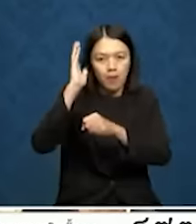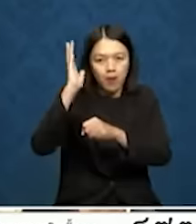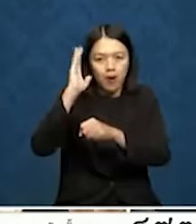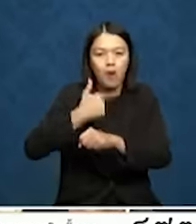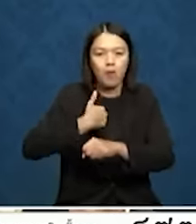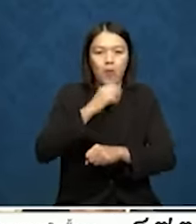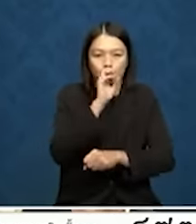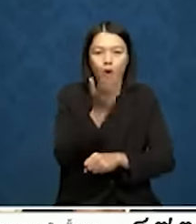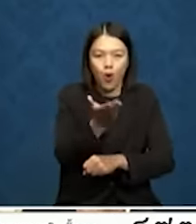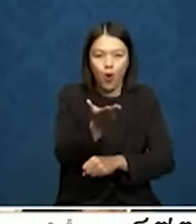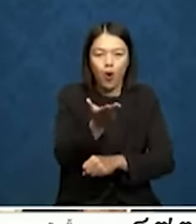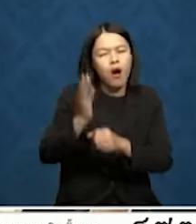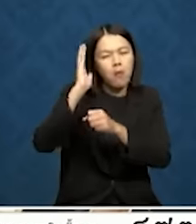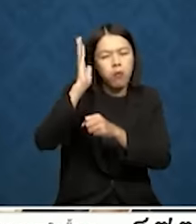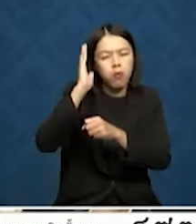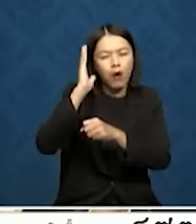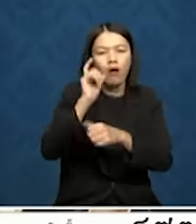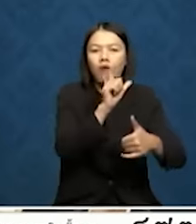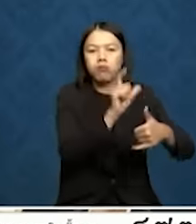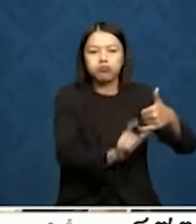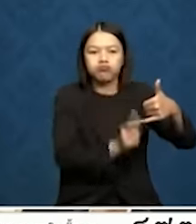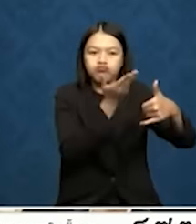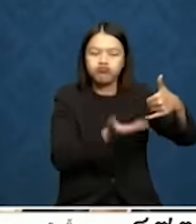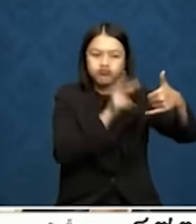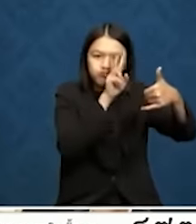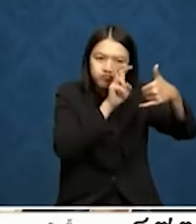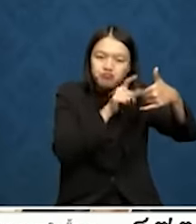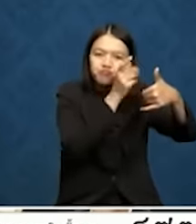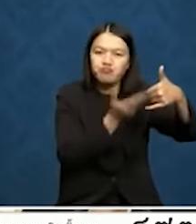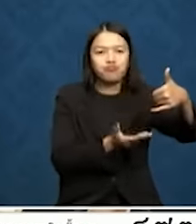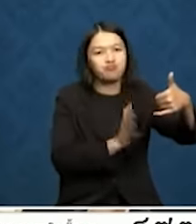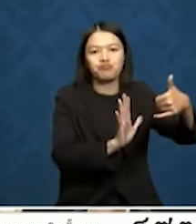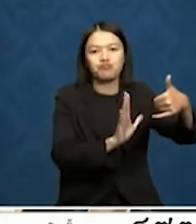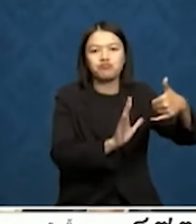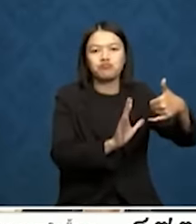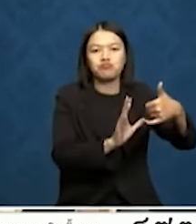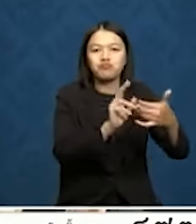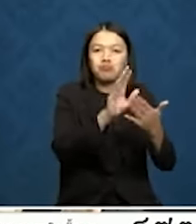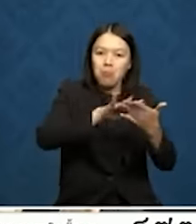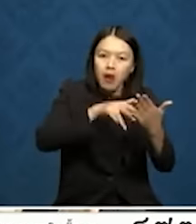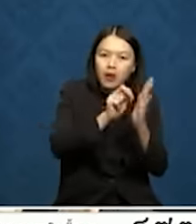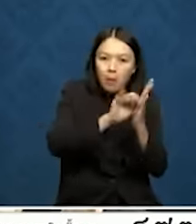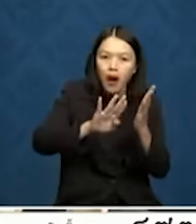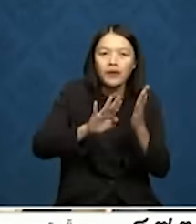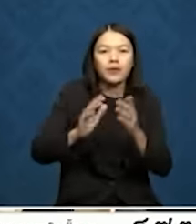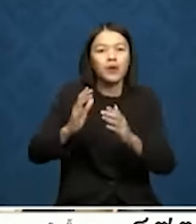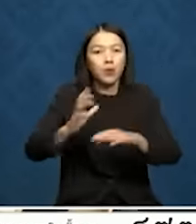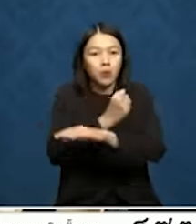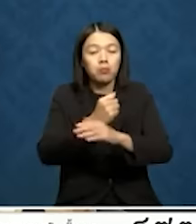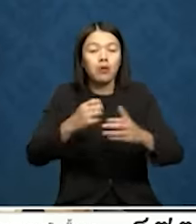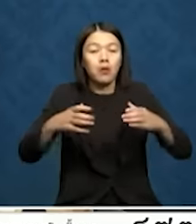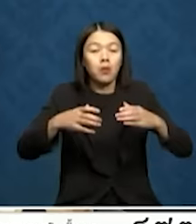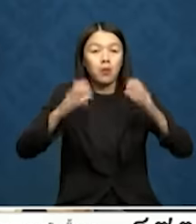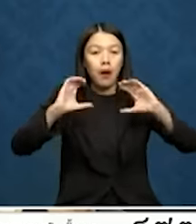วันนี้เราจะไม่อภิปรายในส่วนของคุณสมบัติรวมถึงนโยบายของรัฐบาลแต่ผมอาจจะขอใช้เวลาตอนท้าย